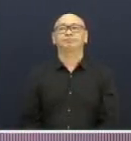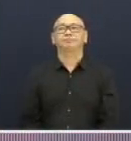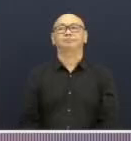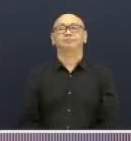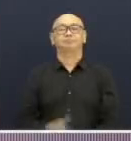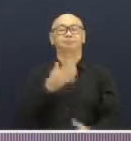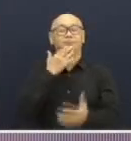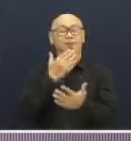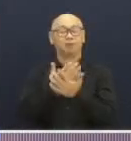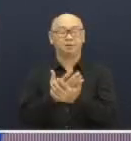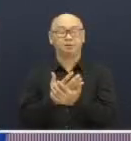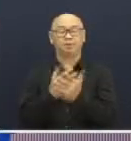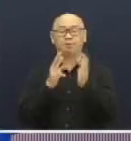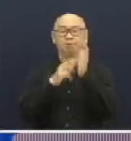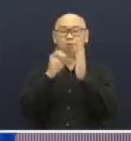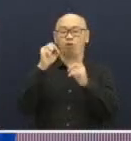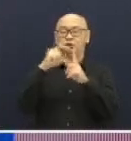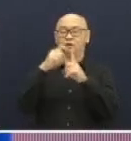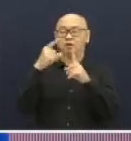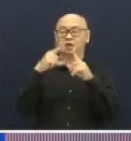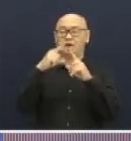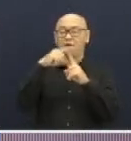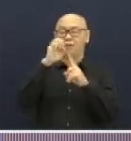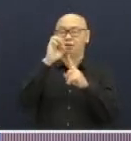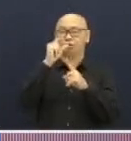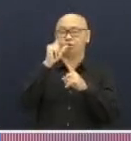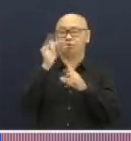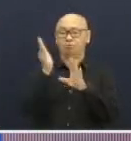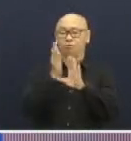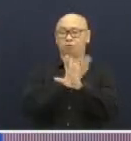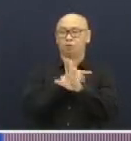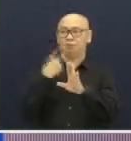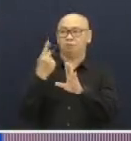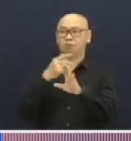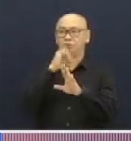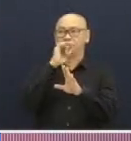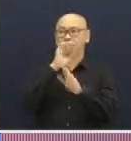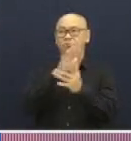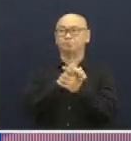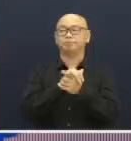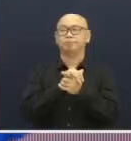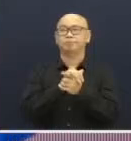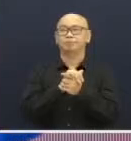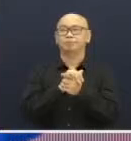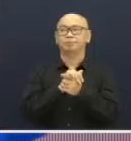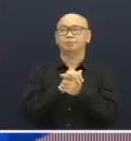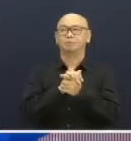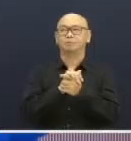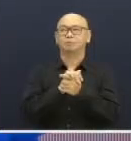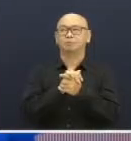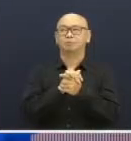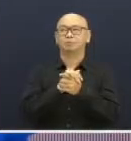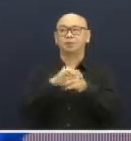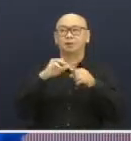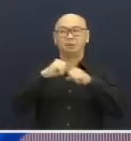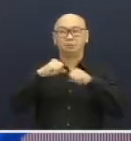Terima kasih moderator. Sebelumnya kami mengucapkan bela sungkawa kepada Mas Hoki, atlet pembalap